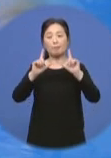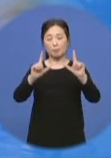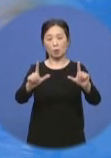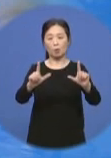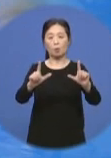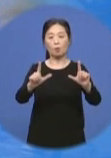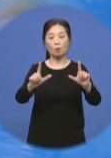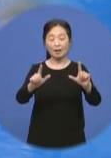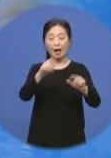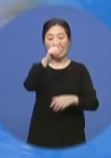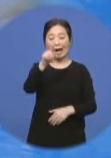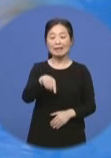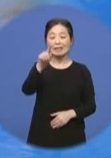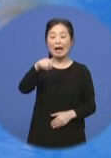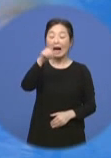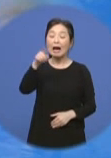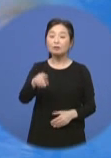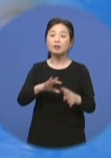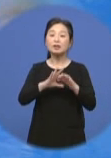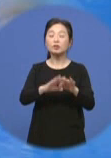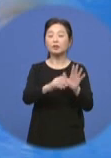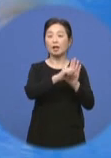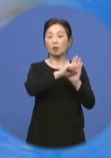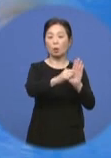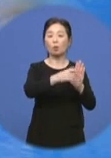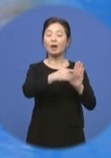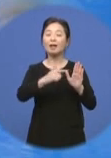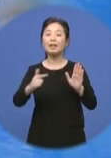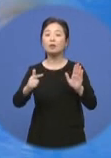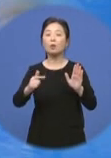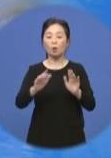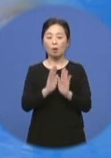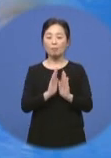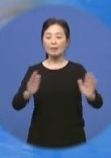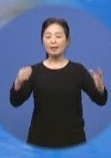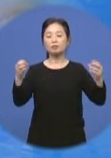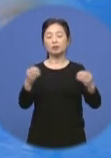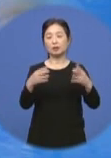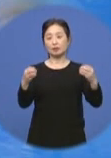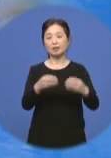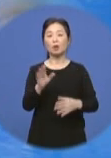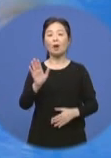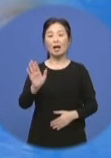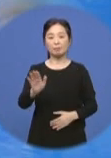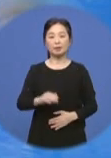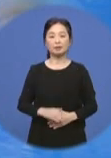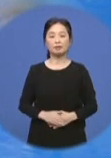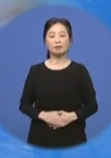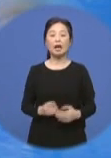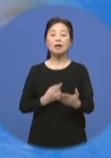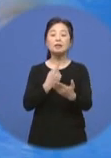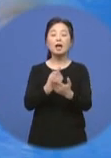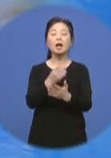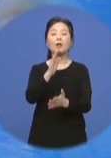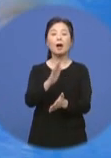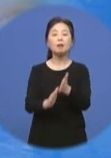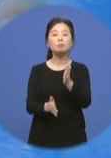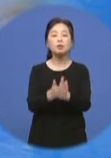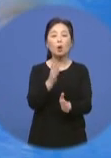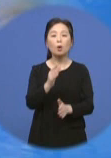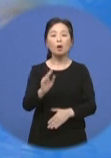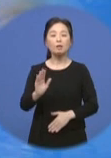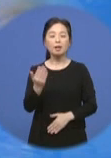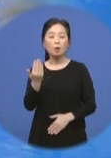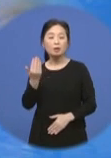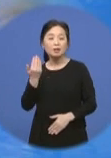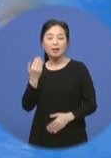地域への効果などを議論するパネルディスカッションが行われます。参加は無料ですが事前の申し込み